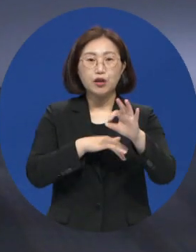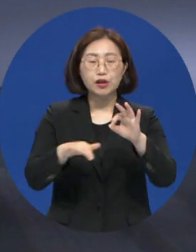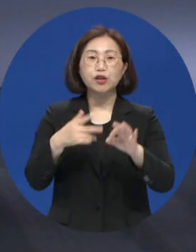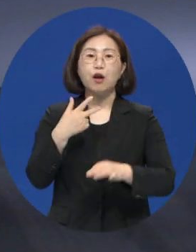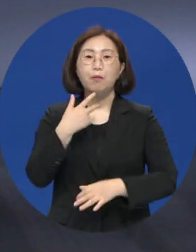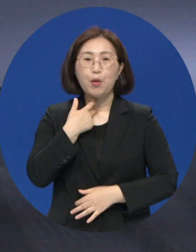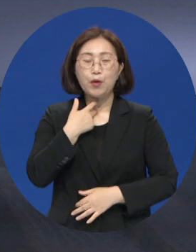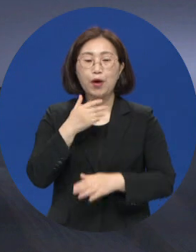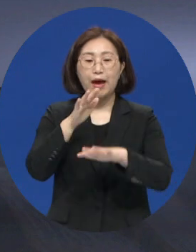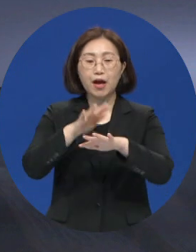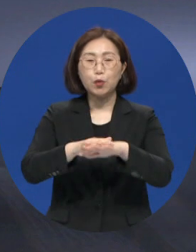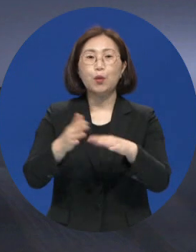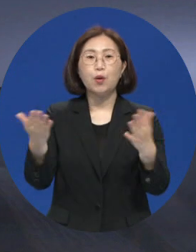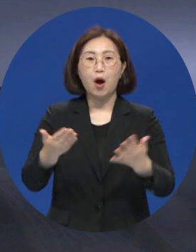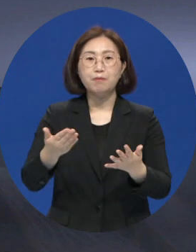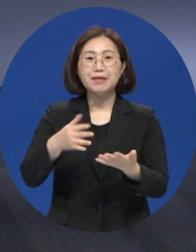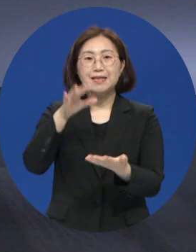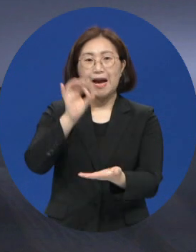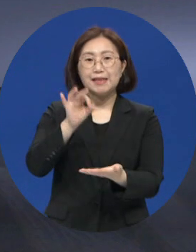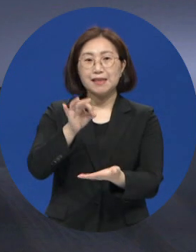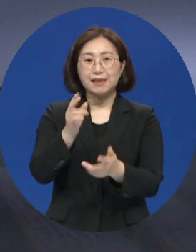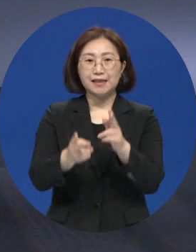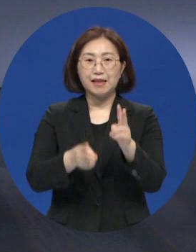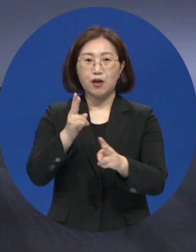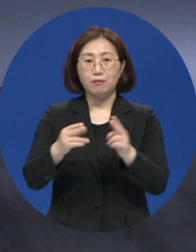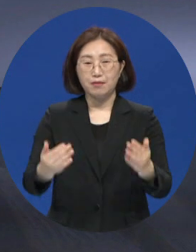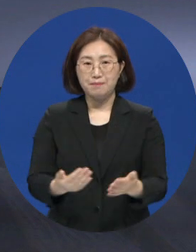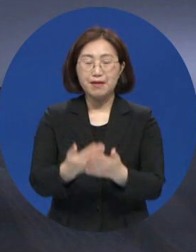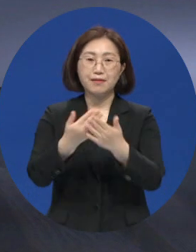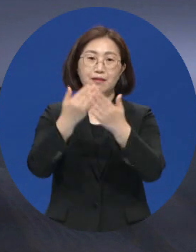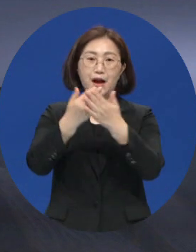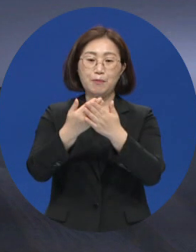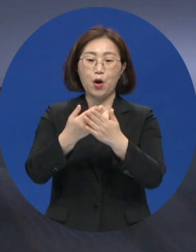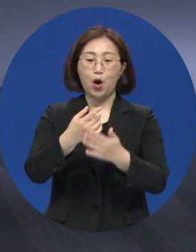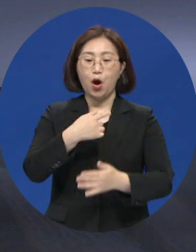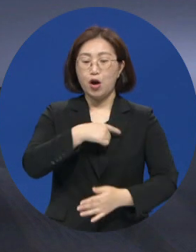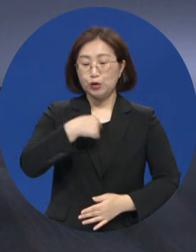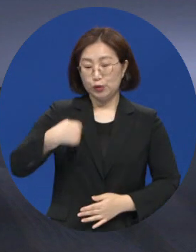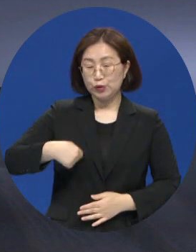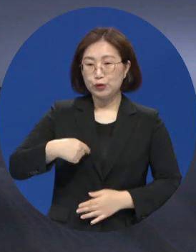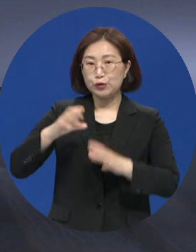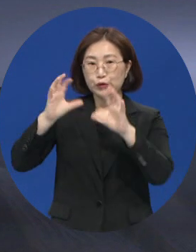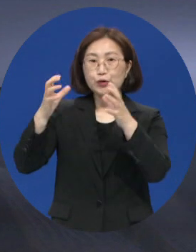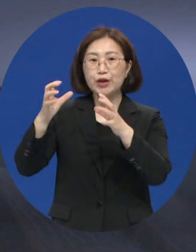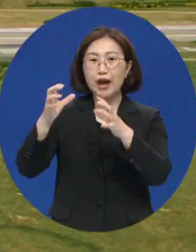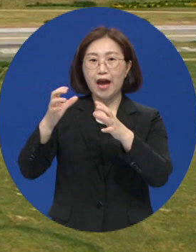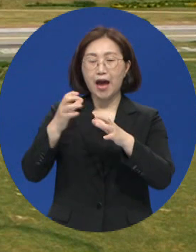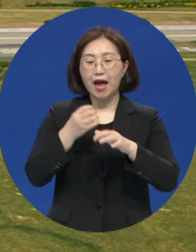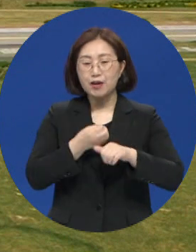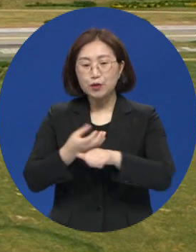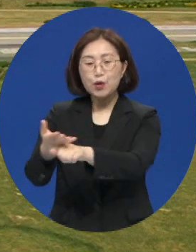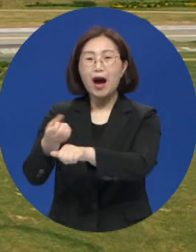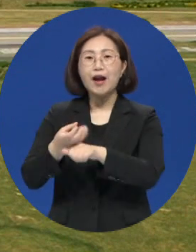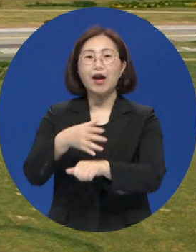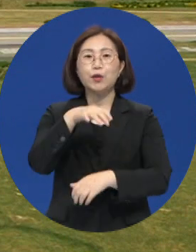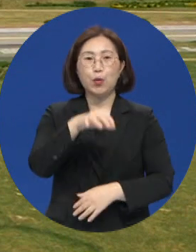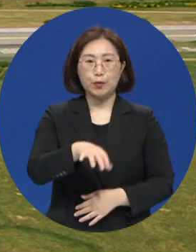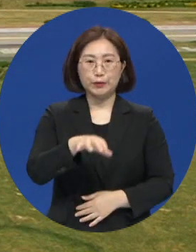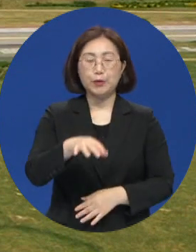고부가 가치 산업으로 발전시키고 대중 궁동 3월 수출의 전진기지로